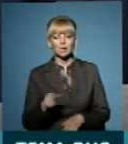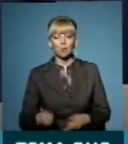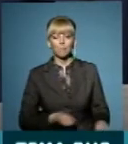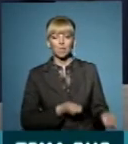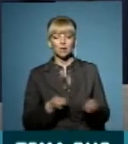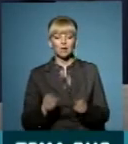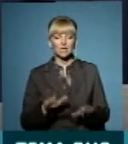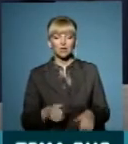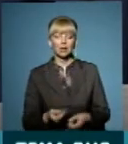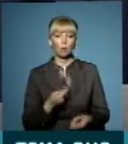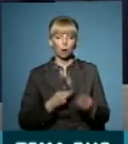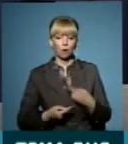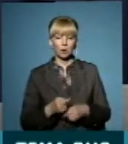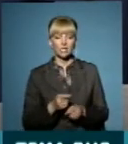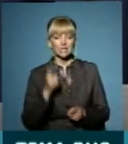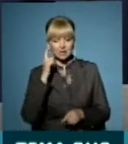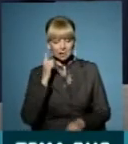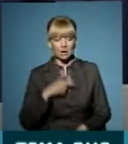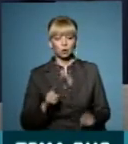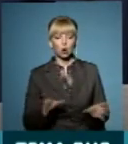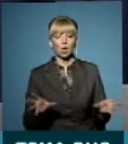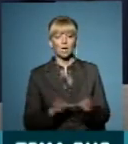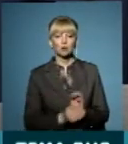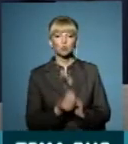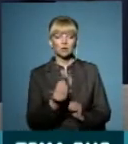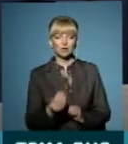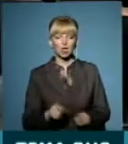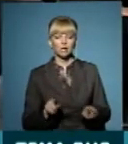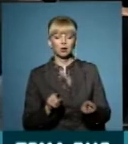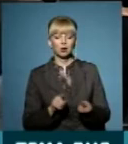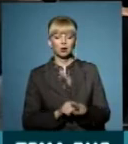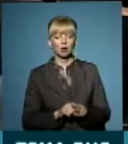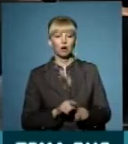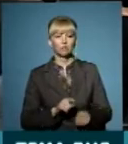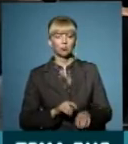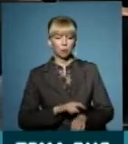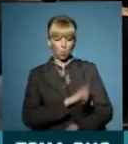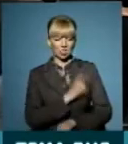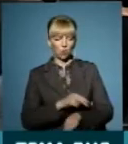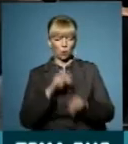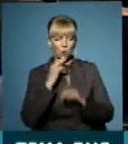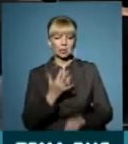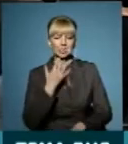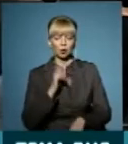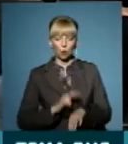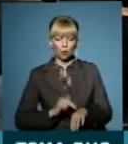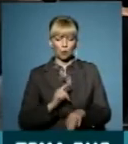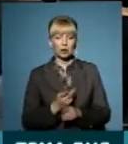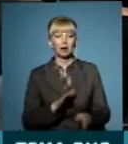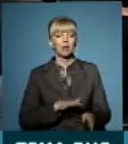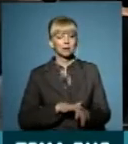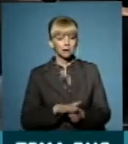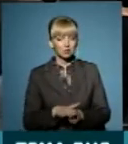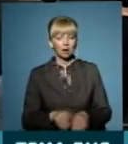перевезення, давайте повернемося. Знаємо, що разом з вами таку посилена увага і національної поліції, яка